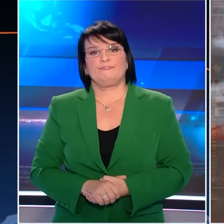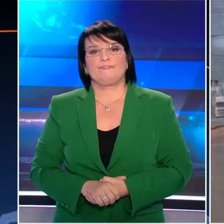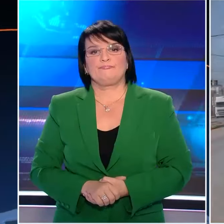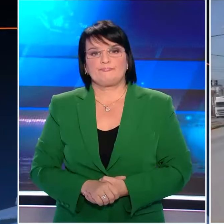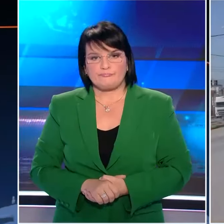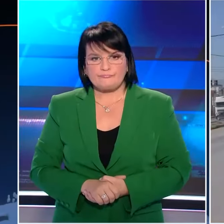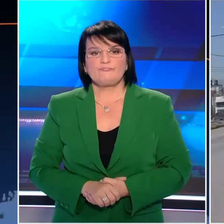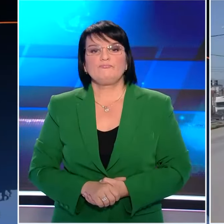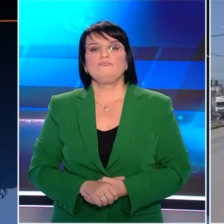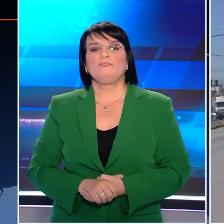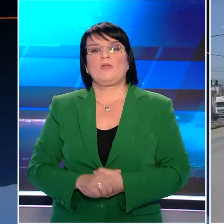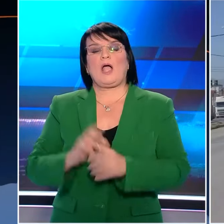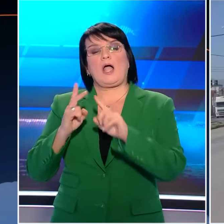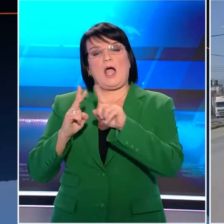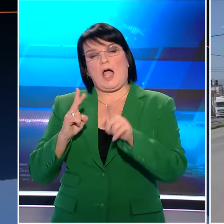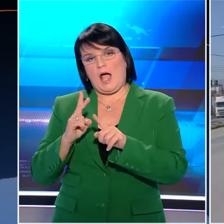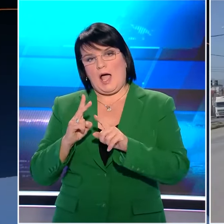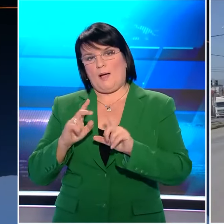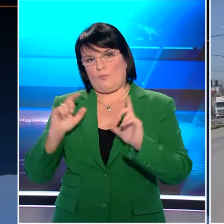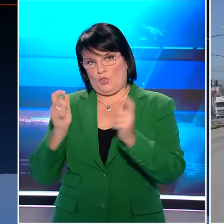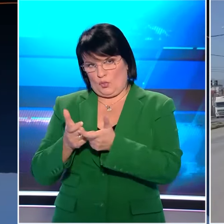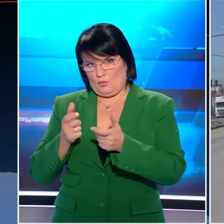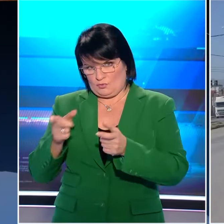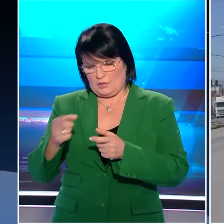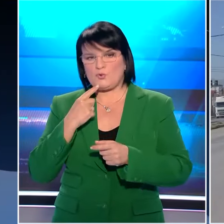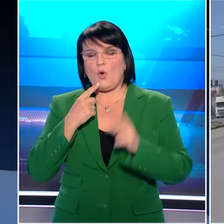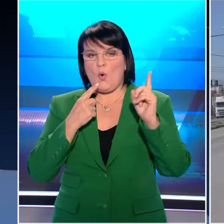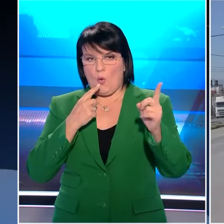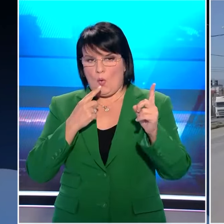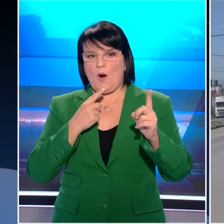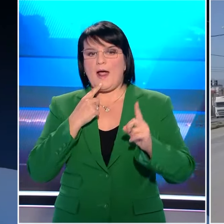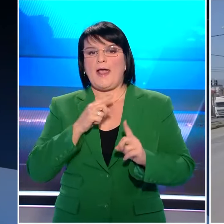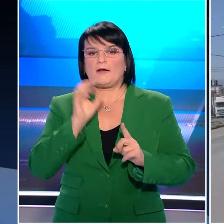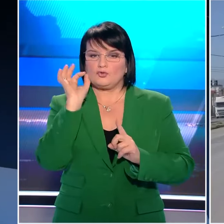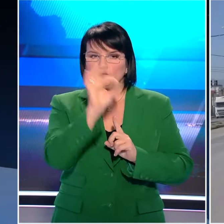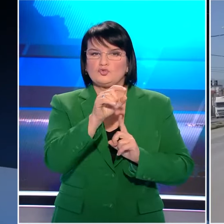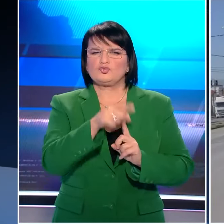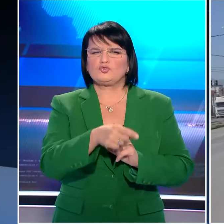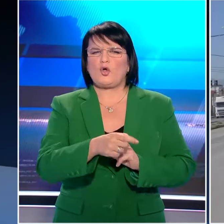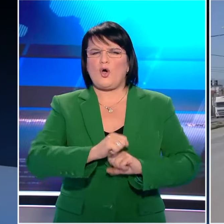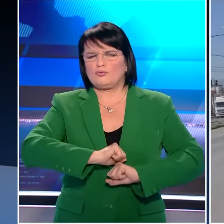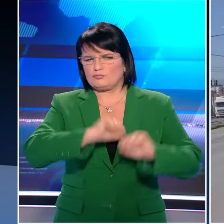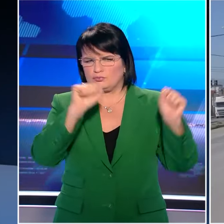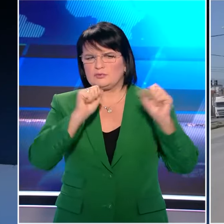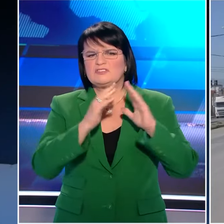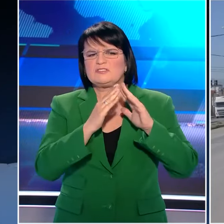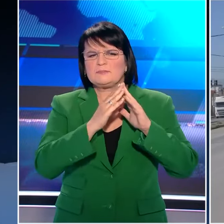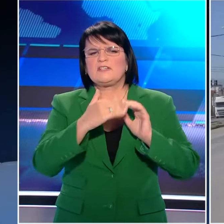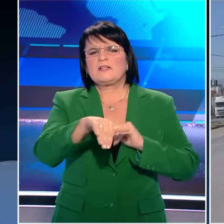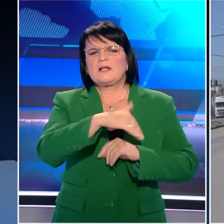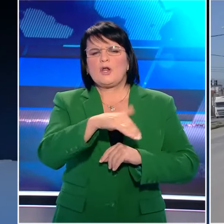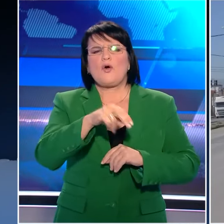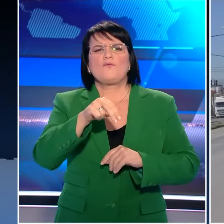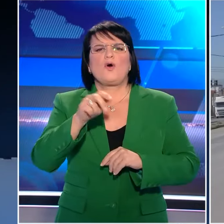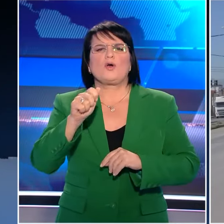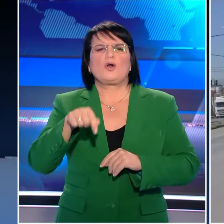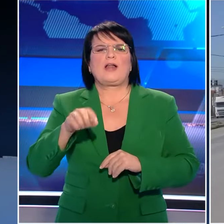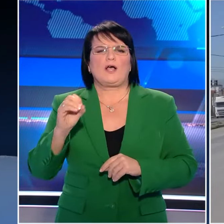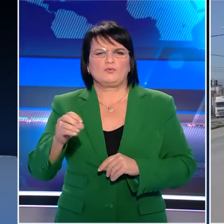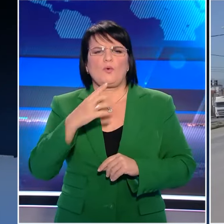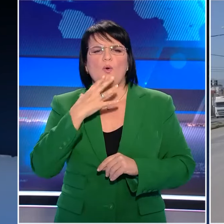Ένας από τους συλληφθέντες για τις δολοφονίες Σκαφτούρου και Ρουμπέτη είχε γίνει και ο ίδιος στόχος μοφιστικής επίθεσης έξω από το σπίτι του στη λεωφόρο ΝΑΤΟ, όταν